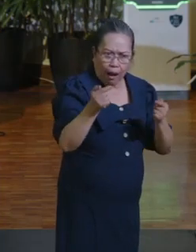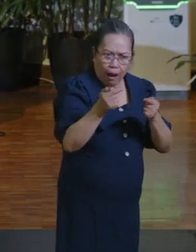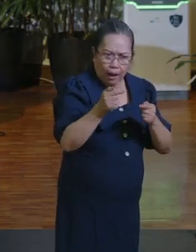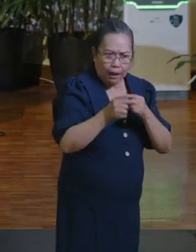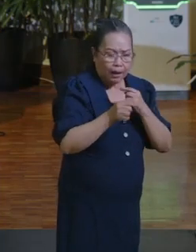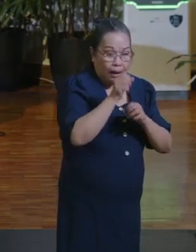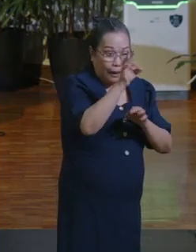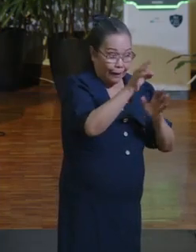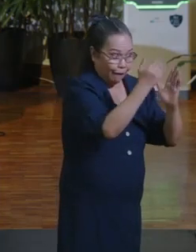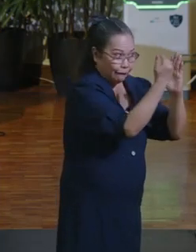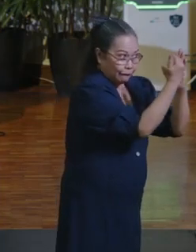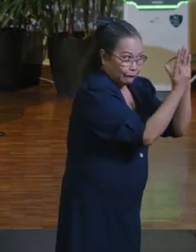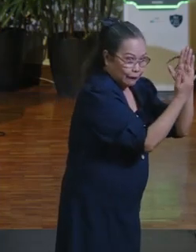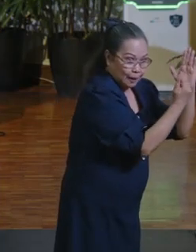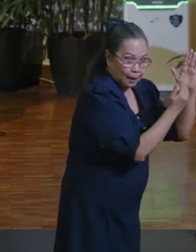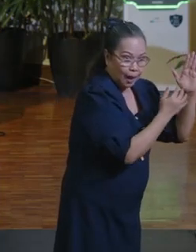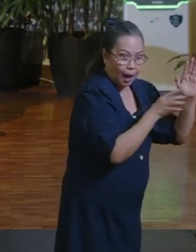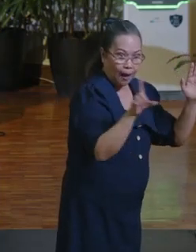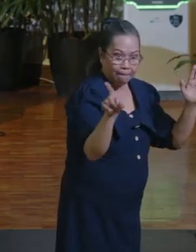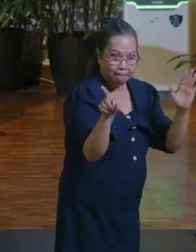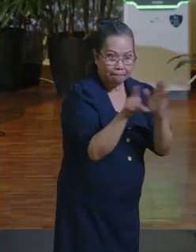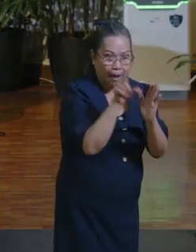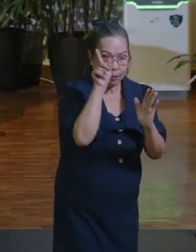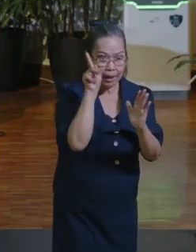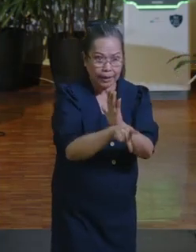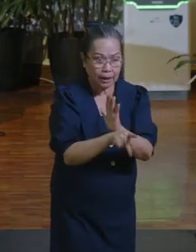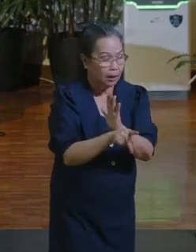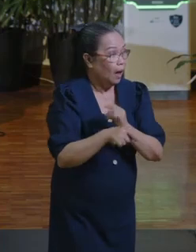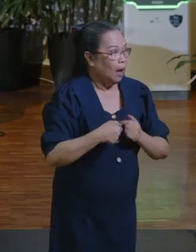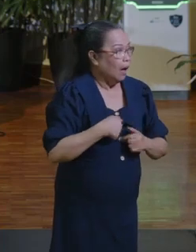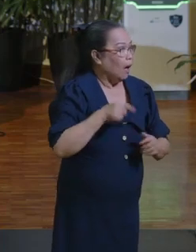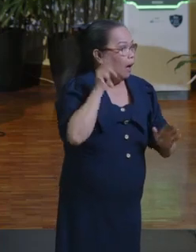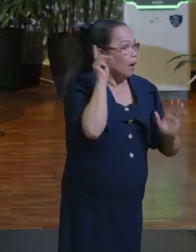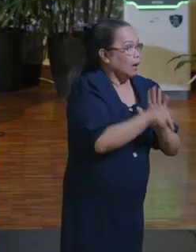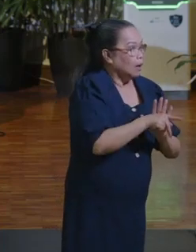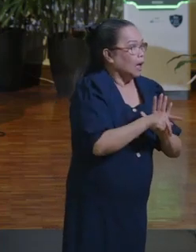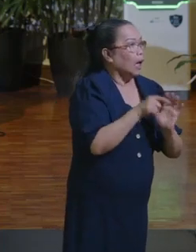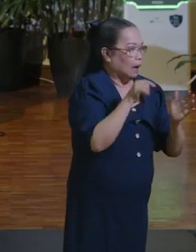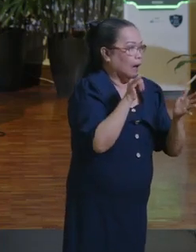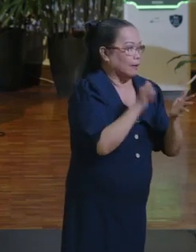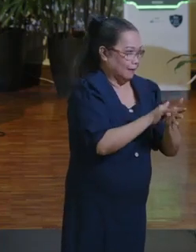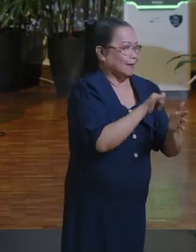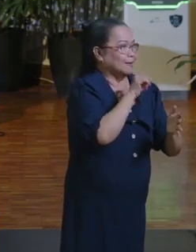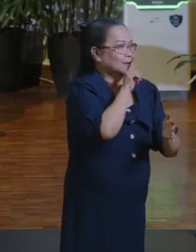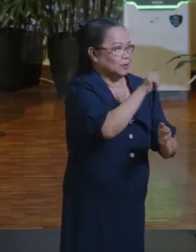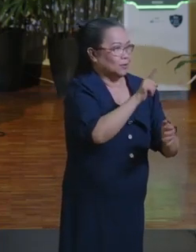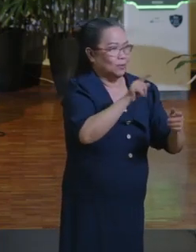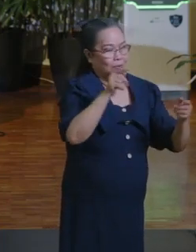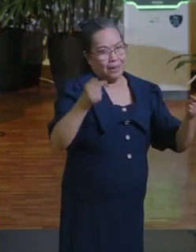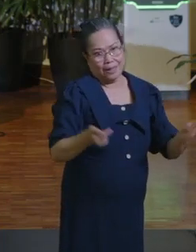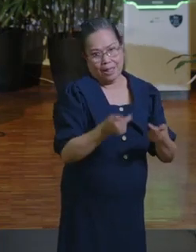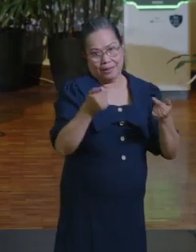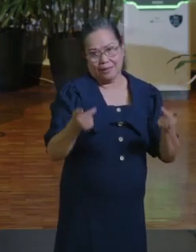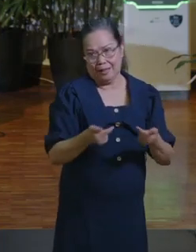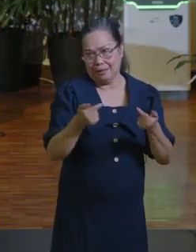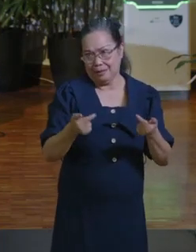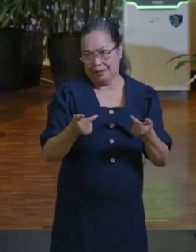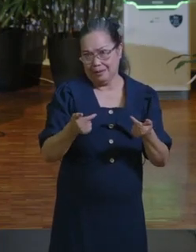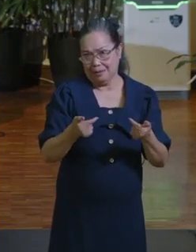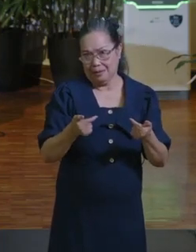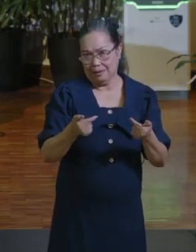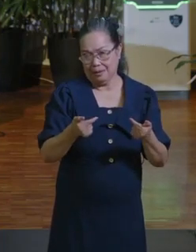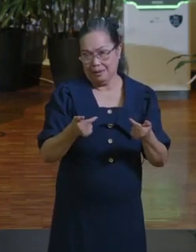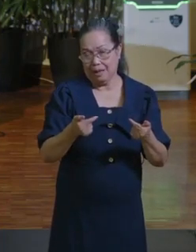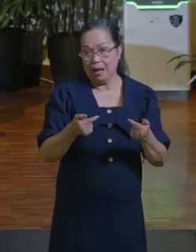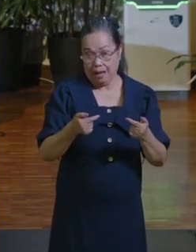natin makikita yung batas na nagsasabi na ito ay kasalanan. Sinabi niya na